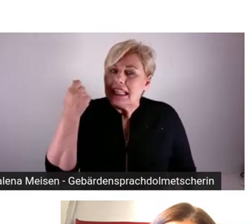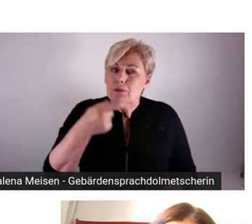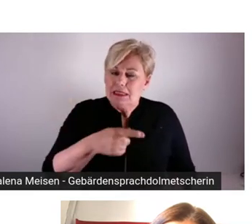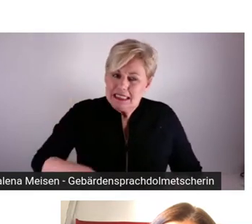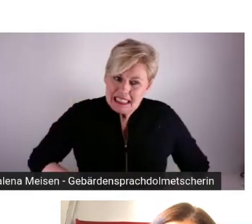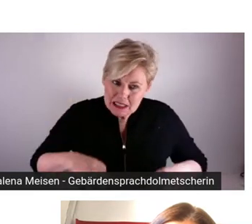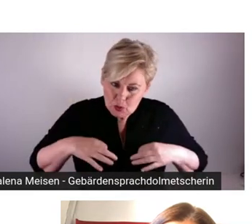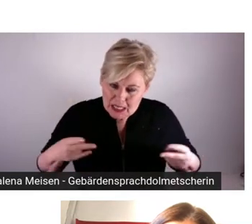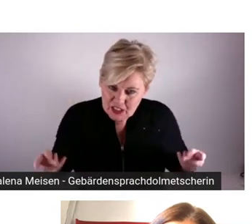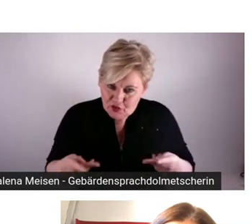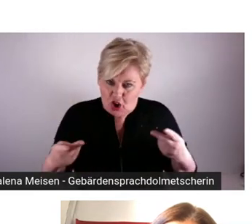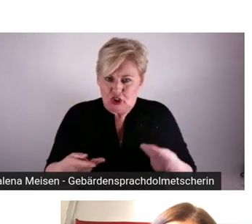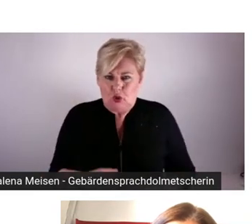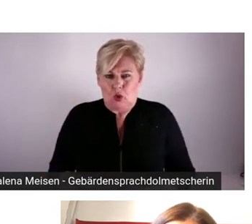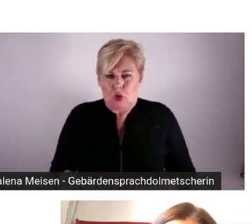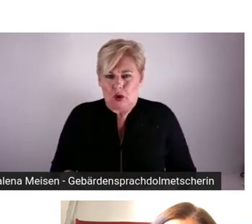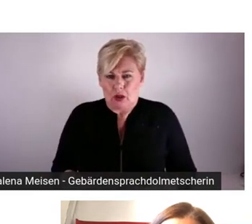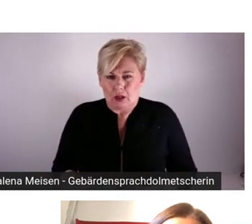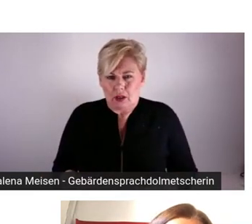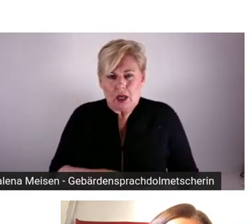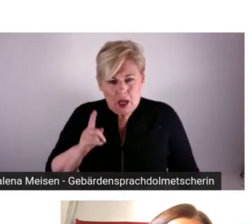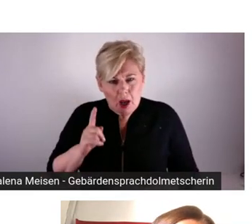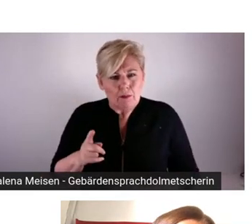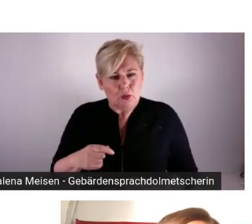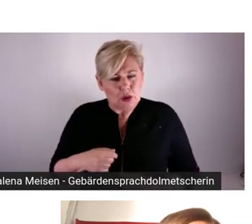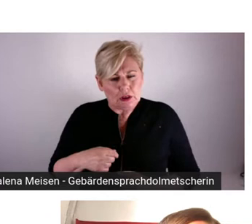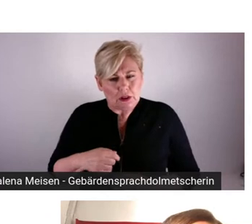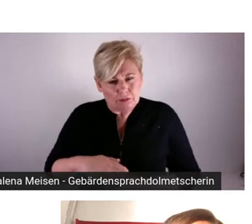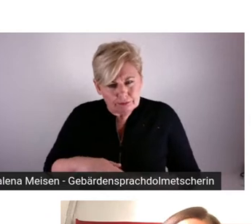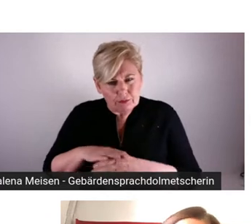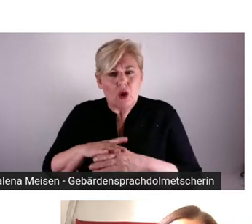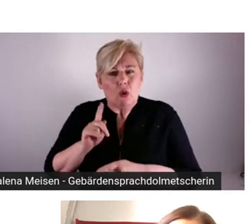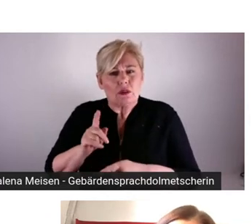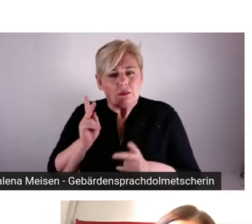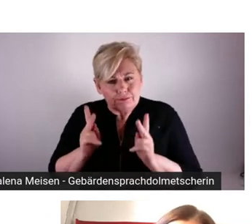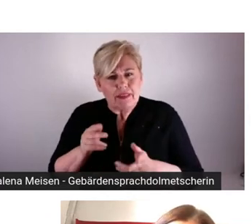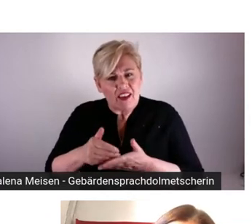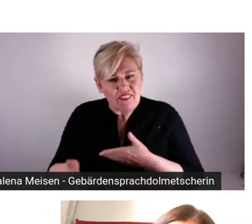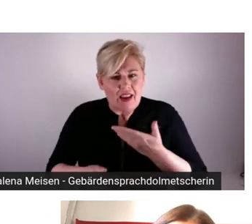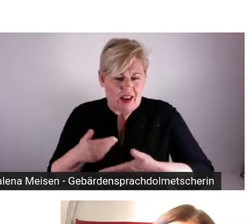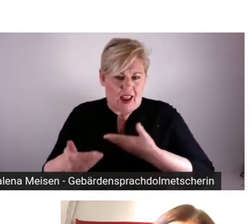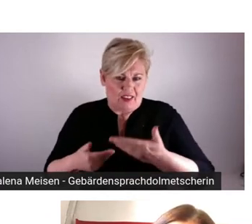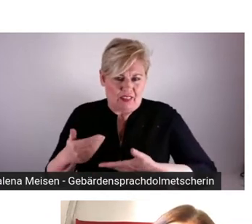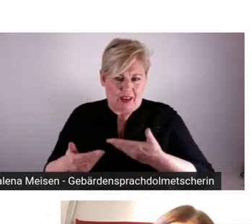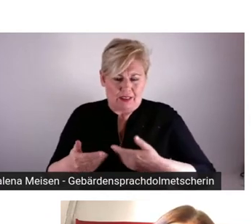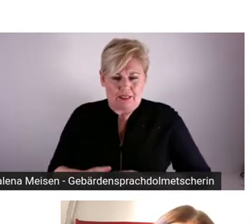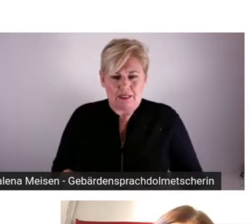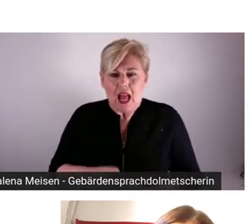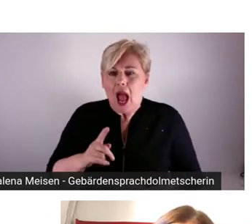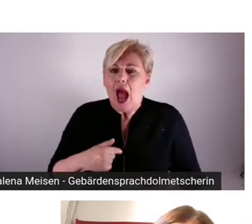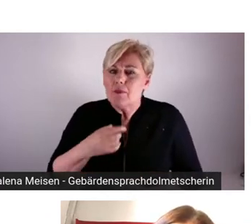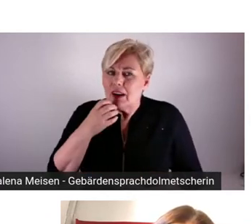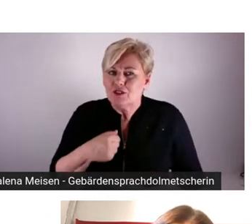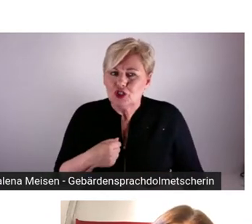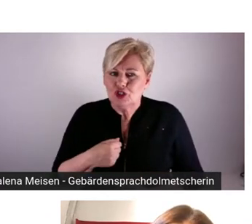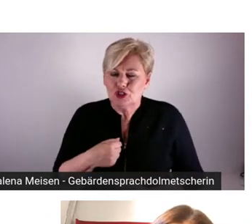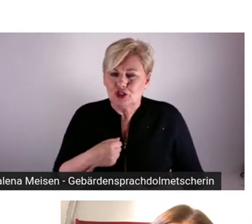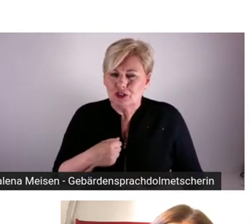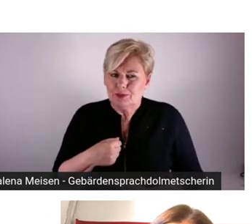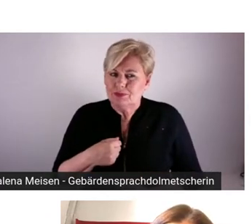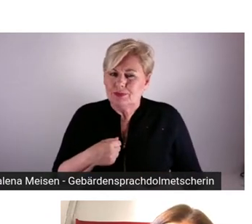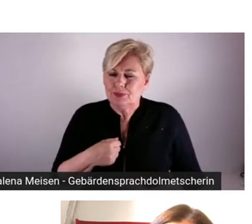Ähnliches entsprechend gestärkt und fortschrittlich weiterentwickelt werden. Ich möchte nur dem Eindruck